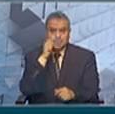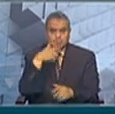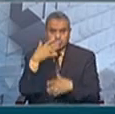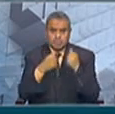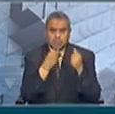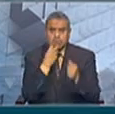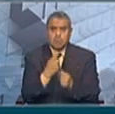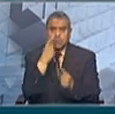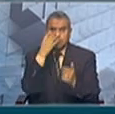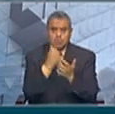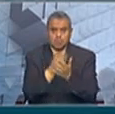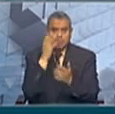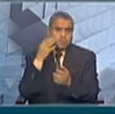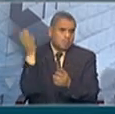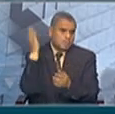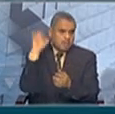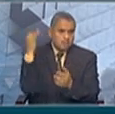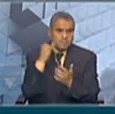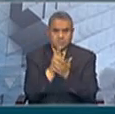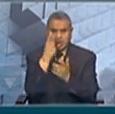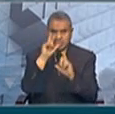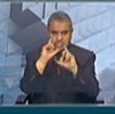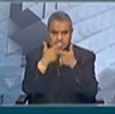بينهم المشتبه به الرئيسي.